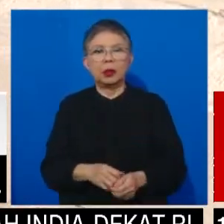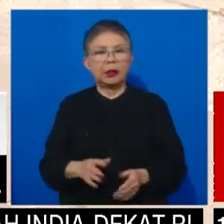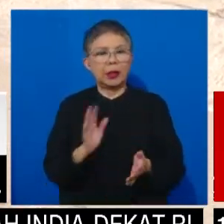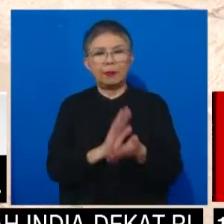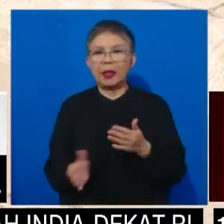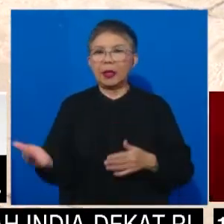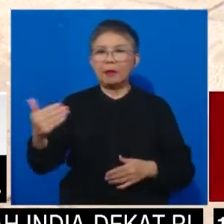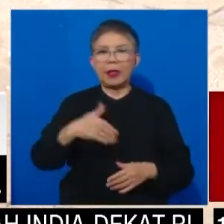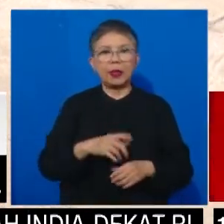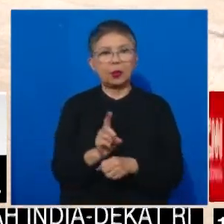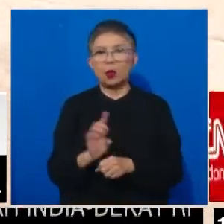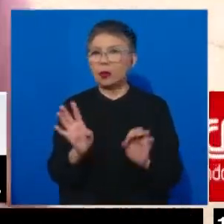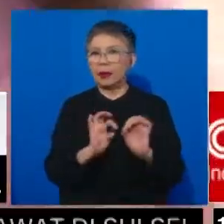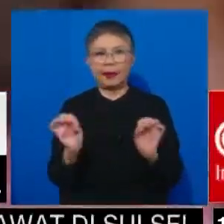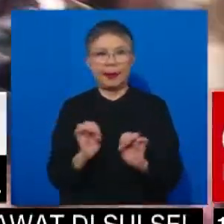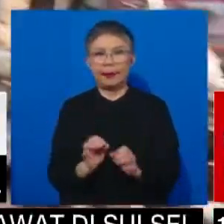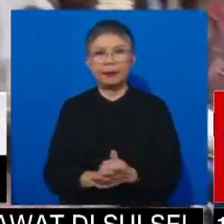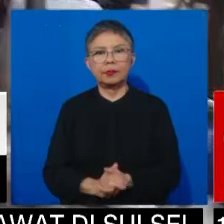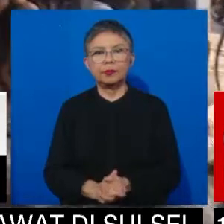pernah terdengar lagi kabarnya.